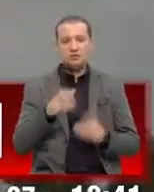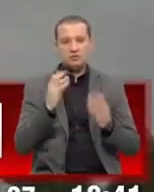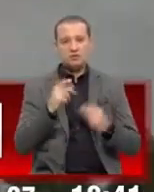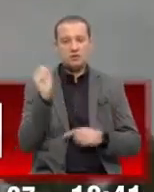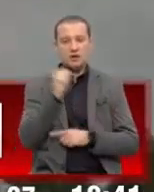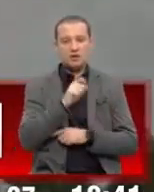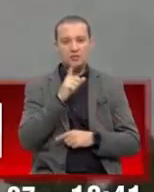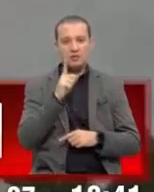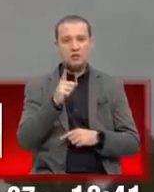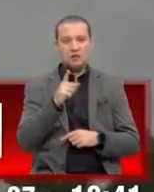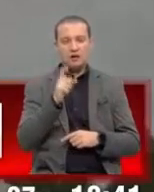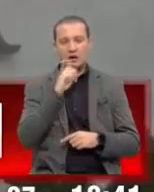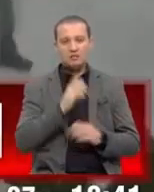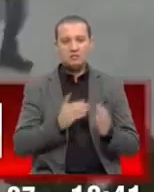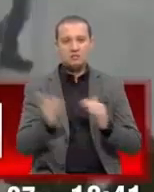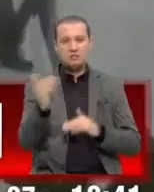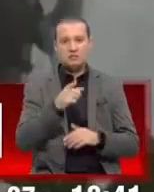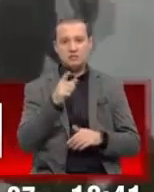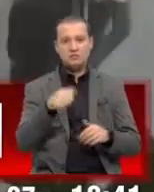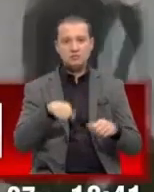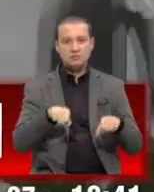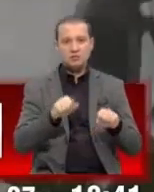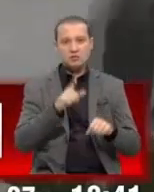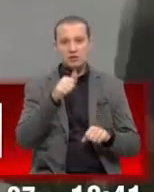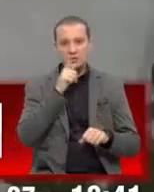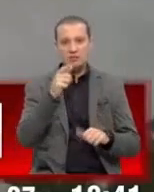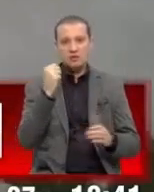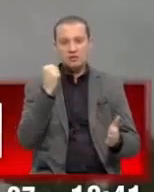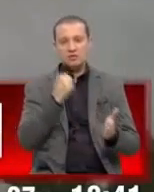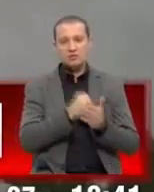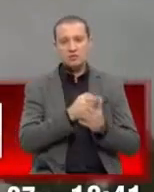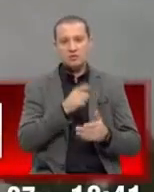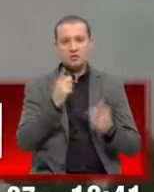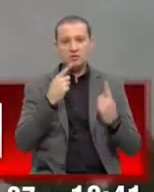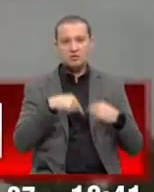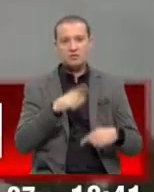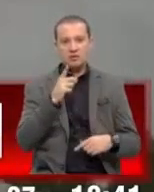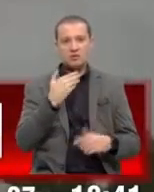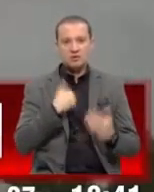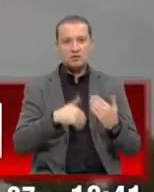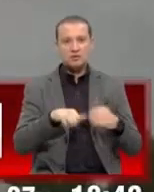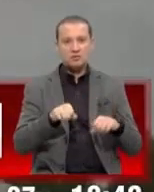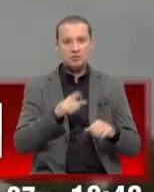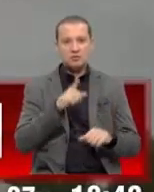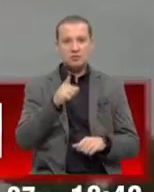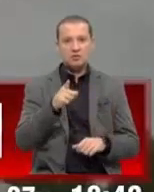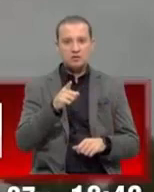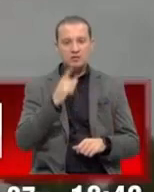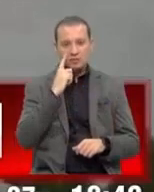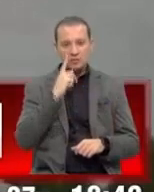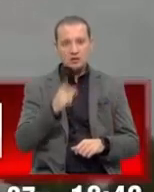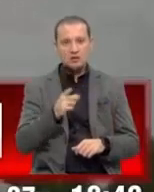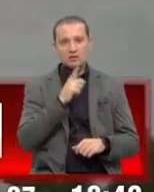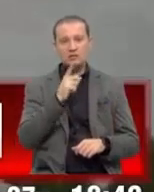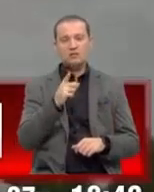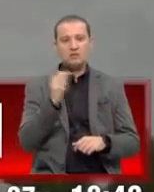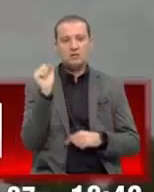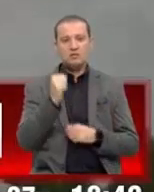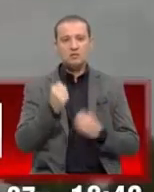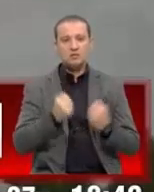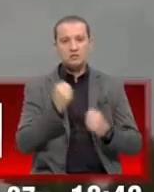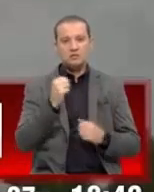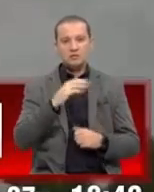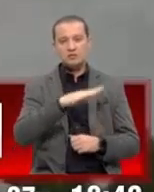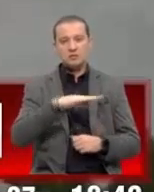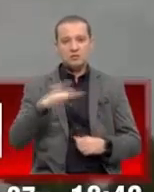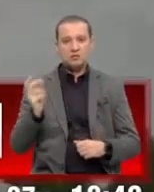bulunduğu kamyonet hatalı dönüş yaparken motosiklet sürücüsüne çarptı. Çevredekiler yaralı motosiklet sürücüsüyle ilgilenirken kamyonet